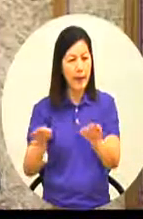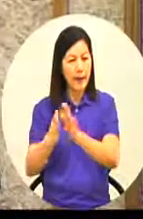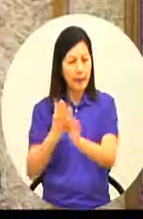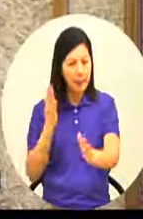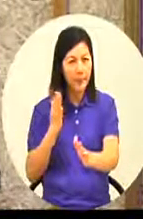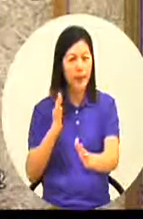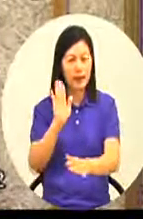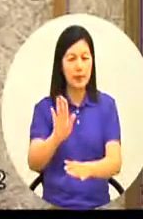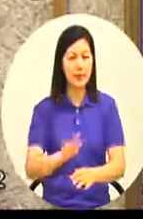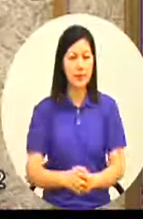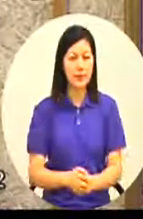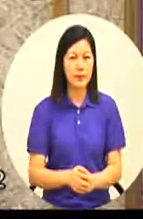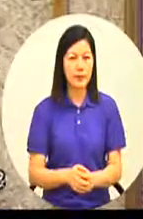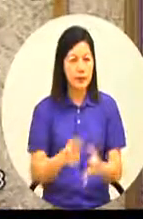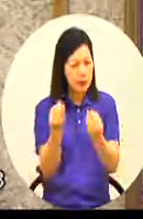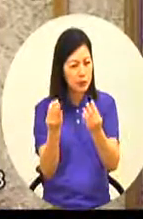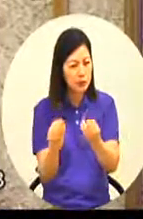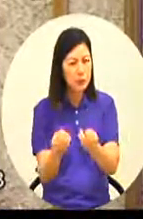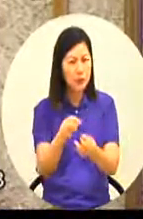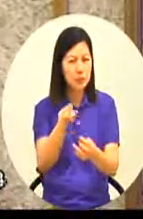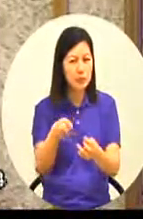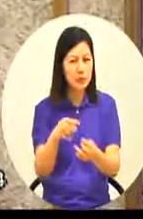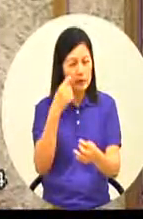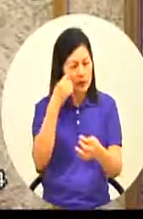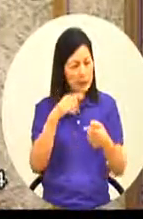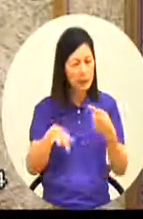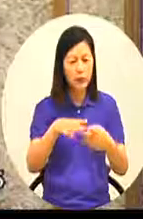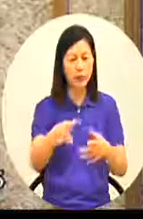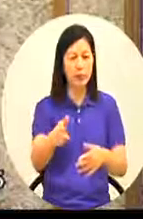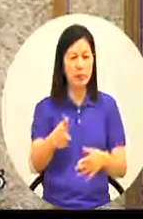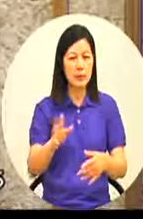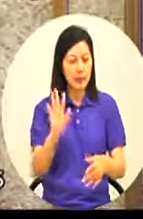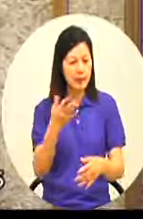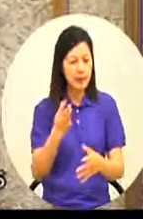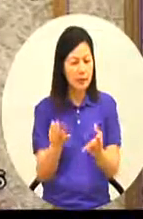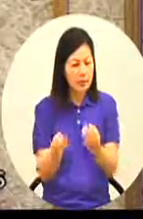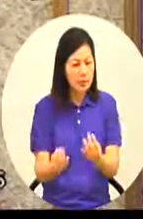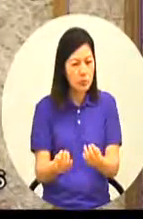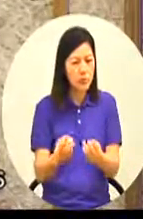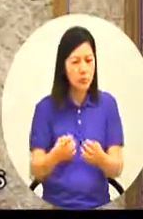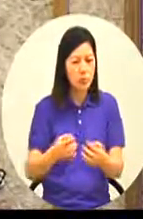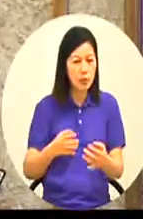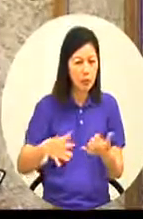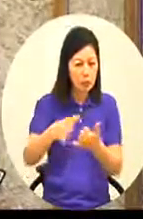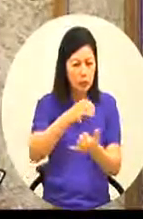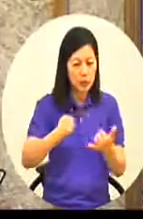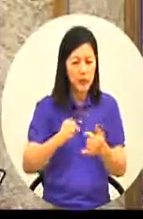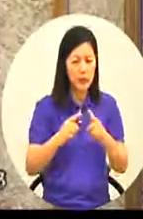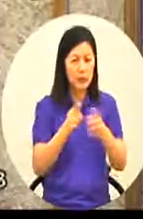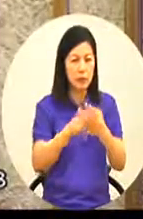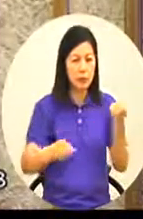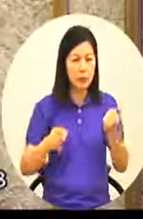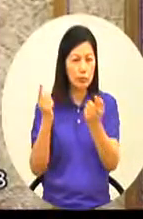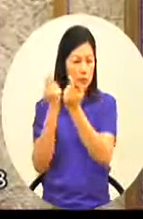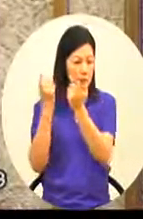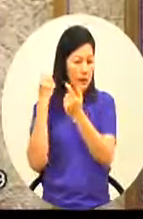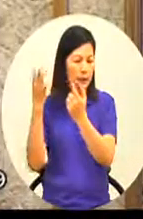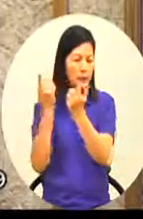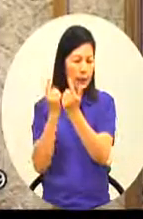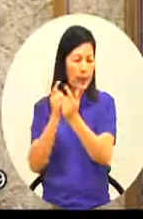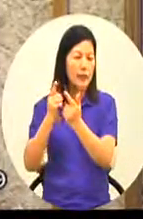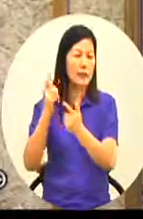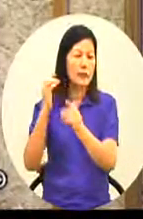啦哈。虽然这个数字其实不算太意外，可是如果真的要比数目来讲的话，全台湾人口数最多的新北市，它的姐妹